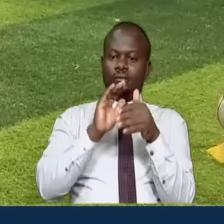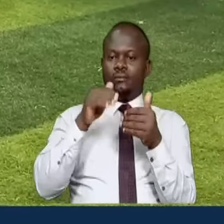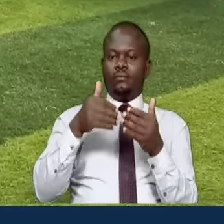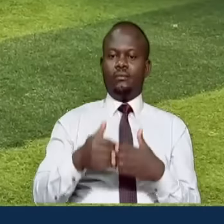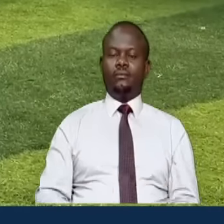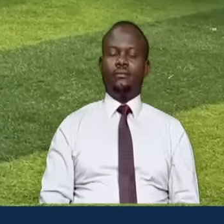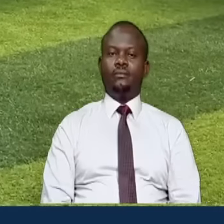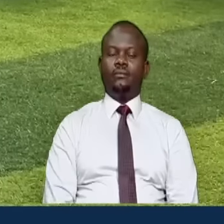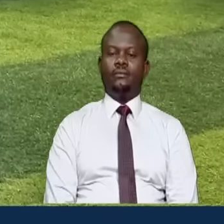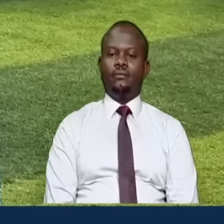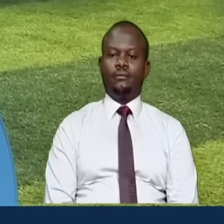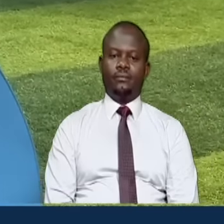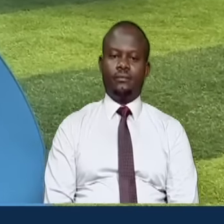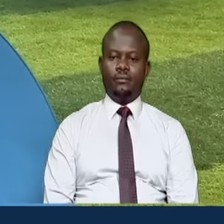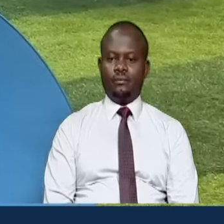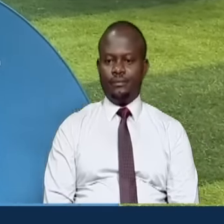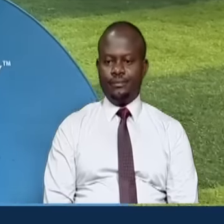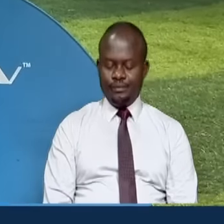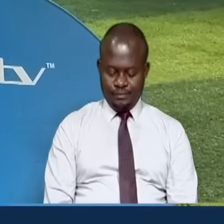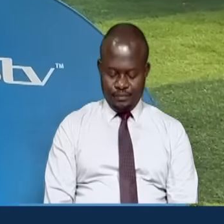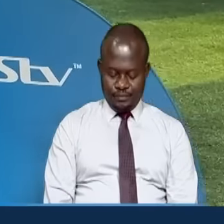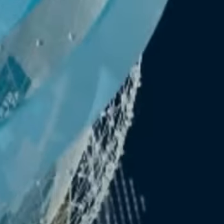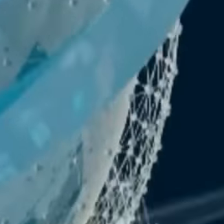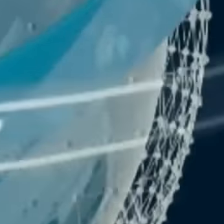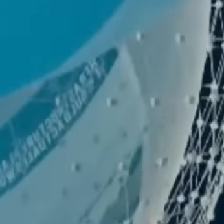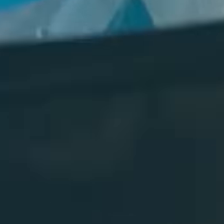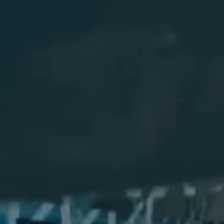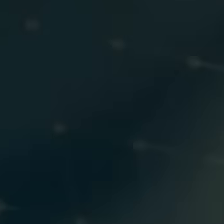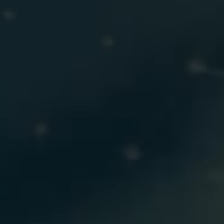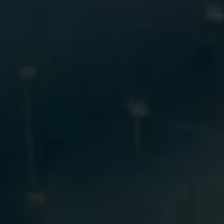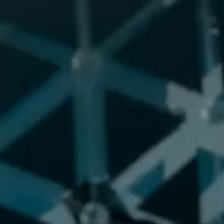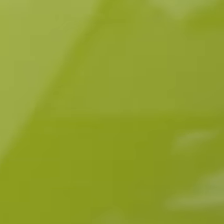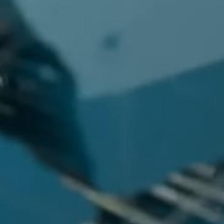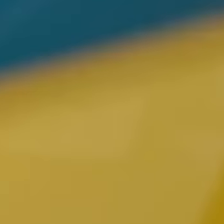Paul Turatsinze mu mujyi wa Kigali.